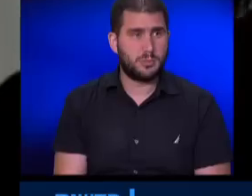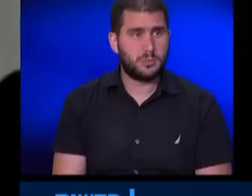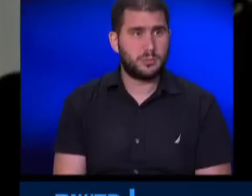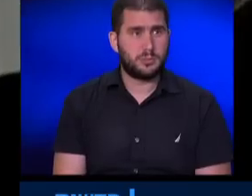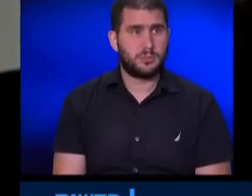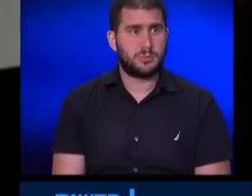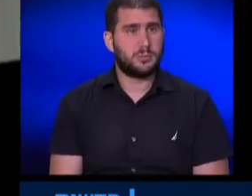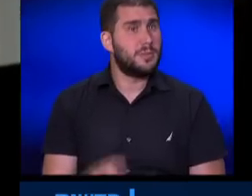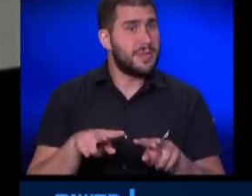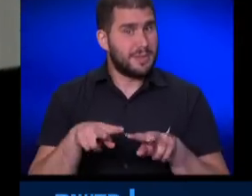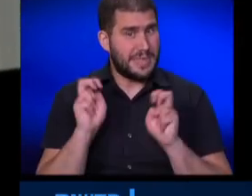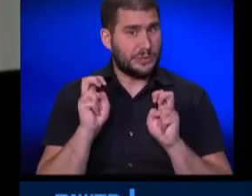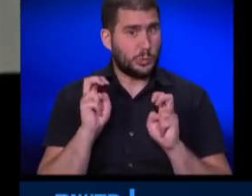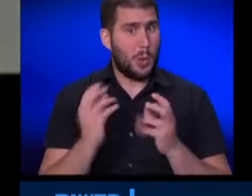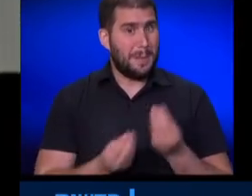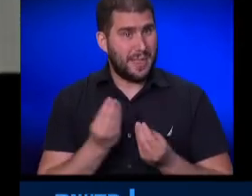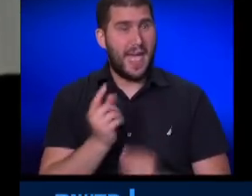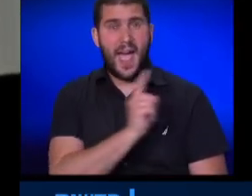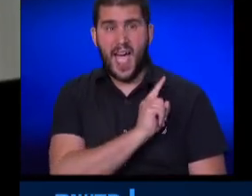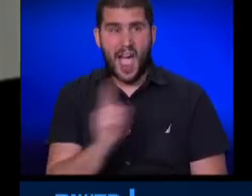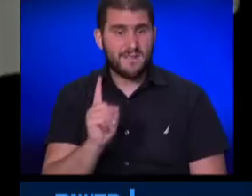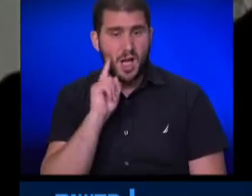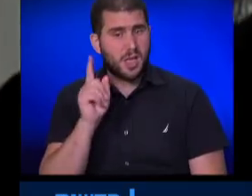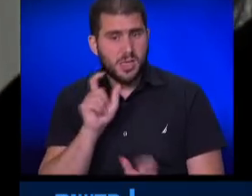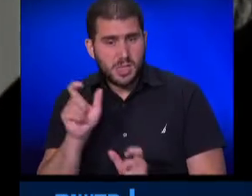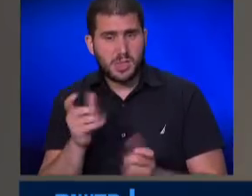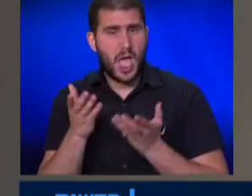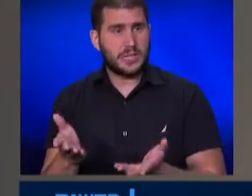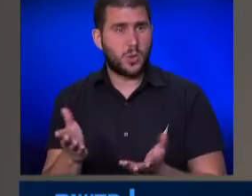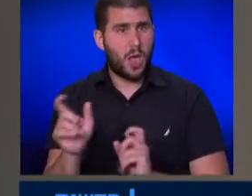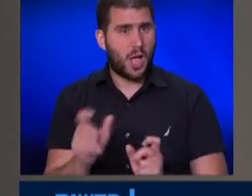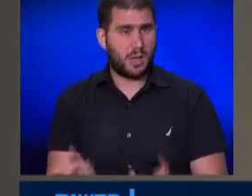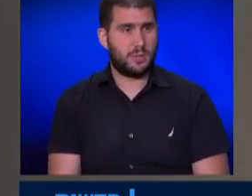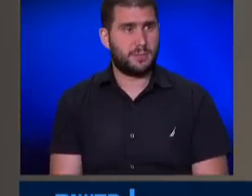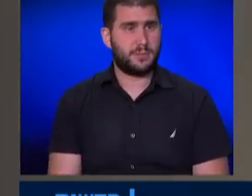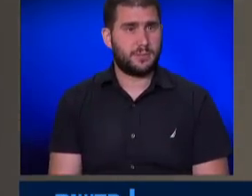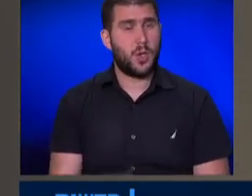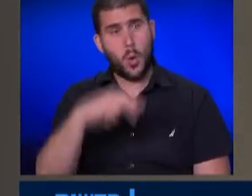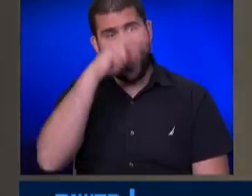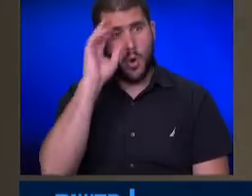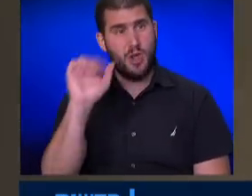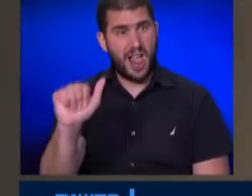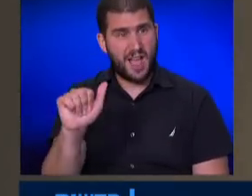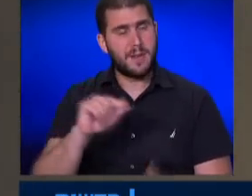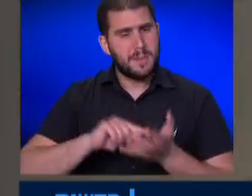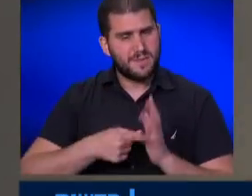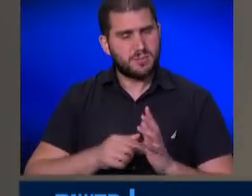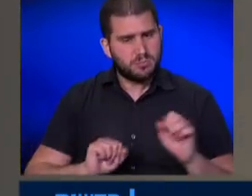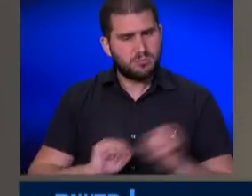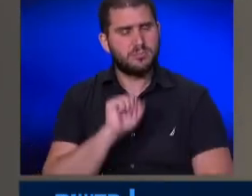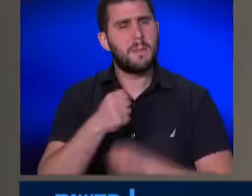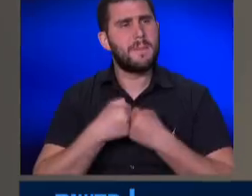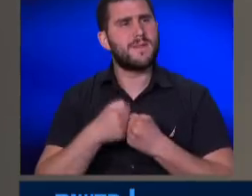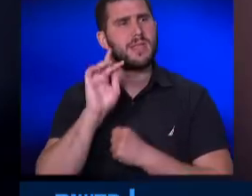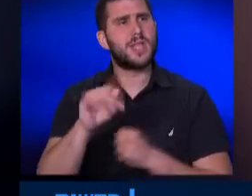אותה, ניצלו אותה מינית, ואף אחד לא היה שם כדי להגן עליה. הוריה של א' מתכוונים לצאת למאבק